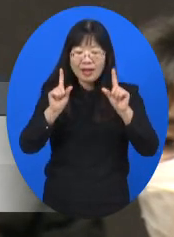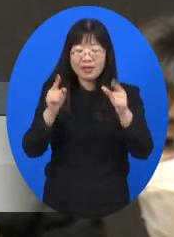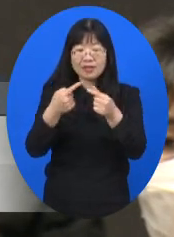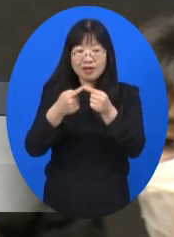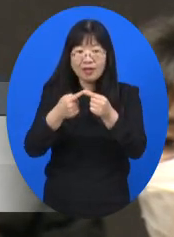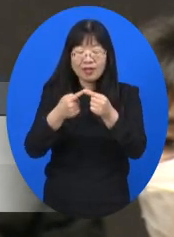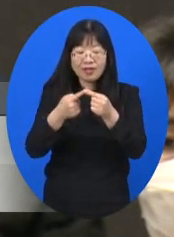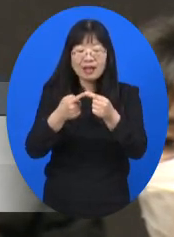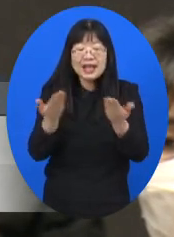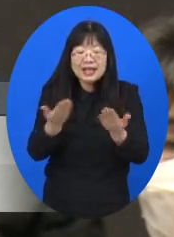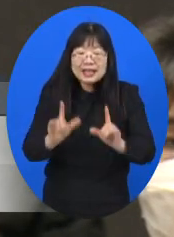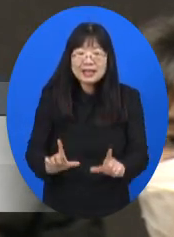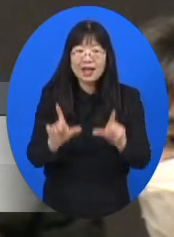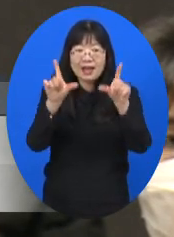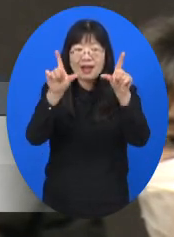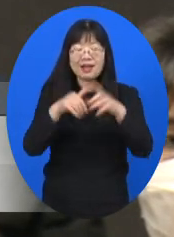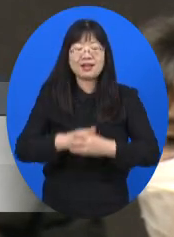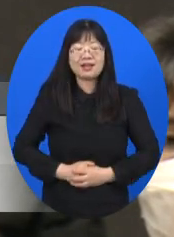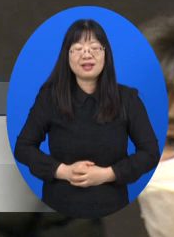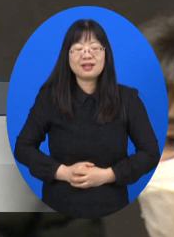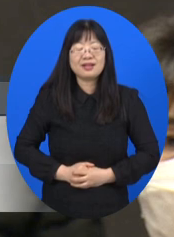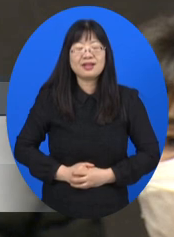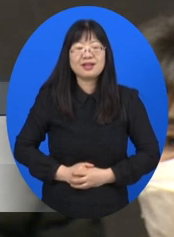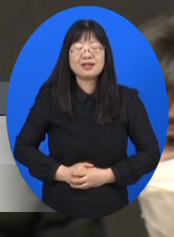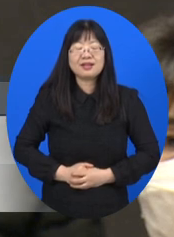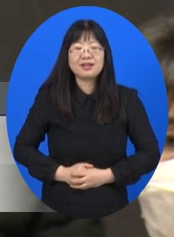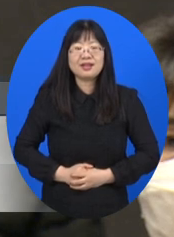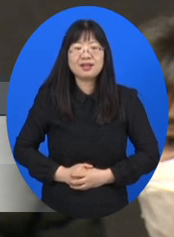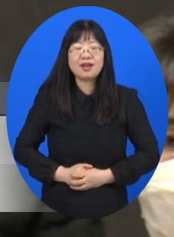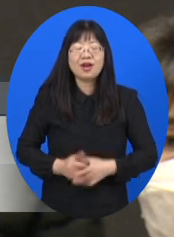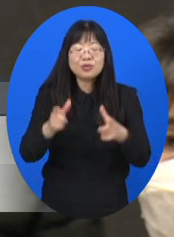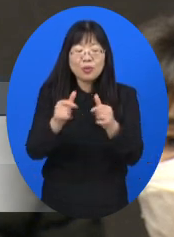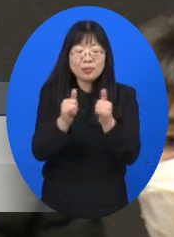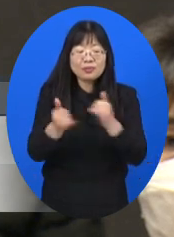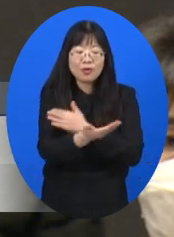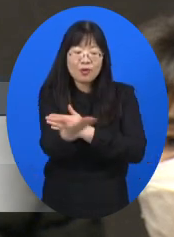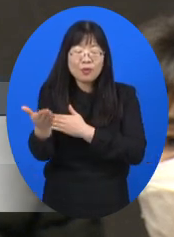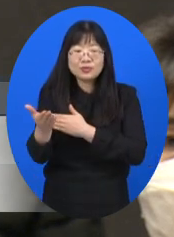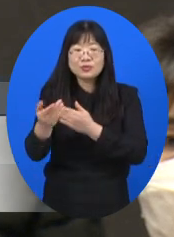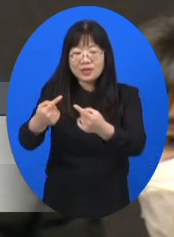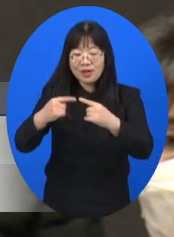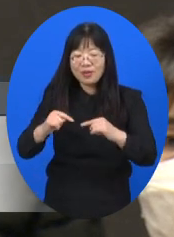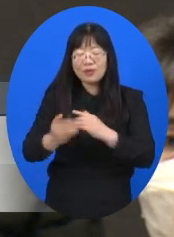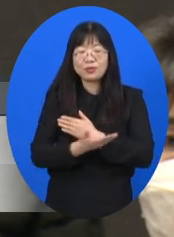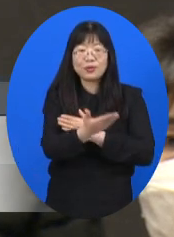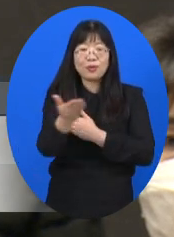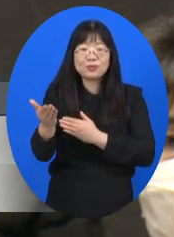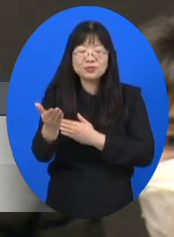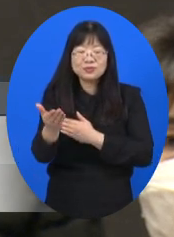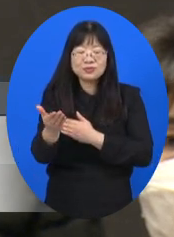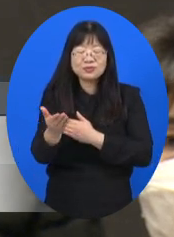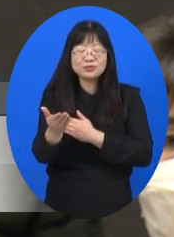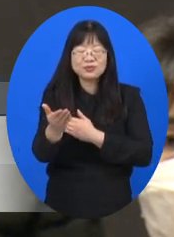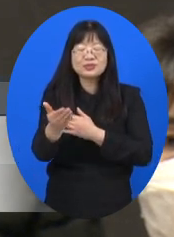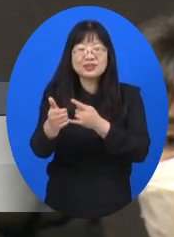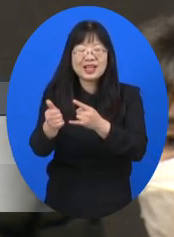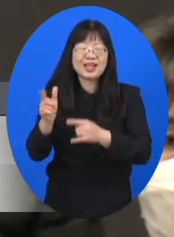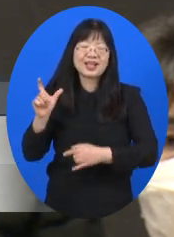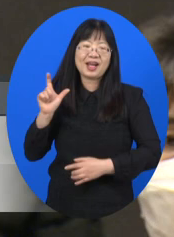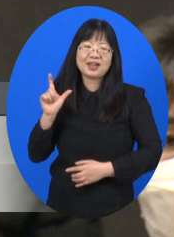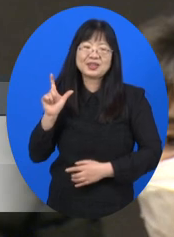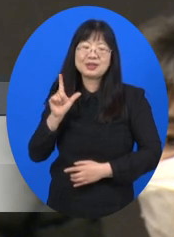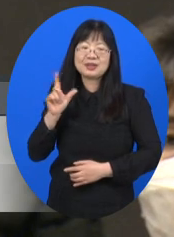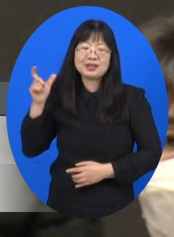첫 일하는 날 다시 한번 우리 도민 여러분 또 오늘 참석한 여러분들께 굳게 다짐합니다.